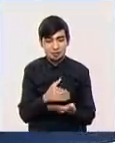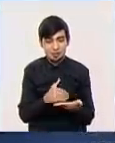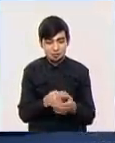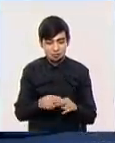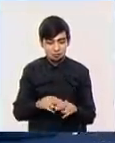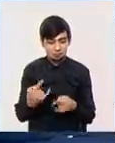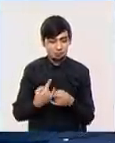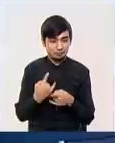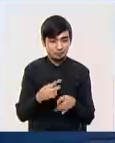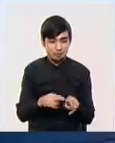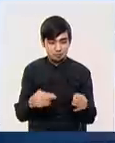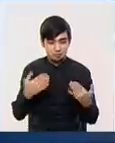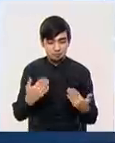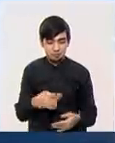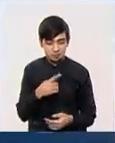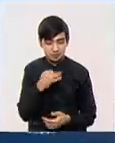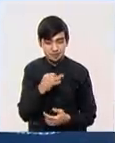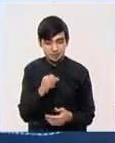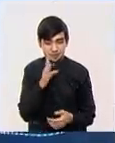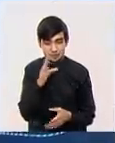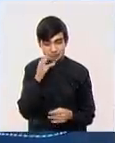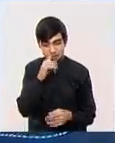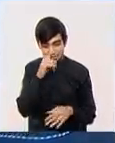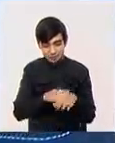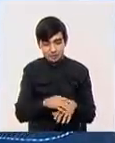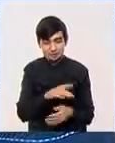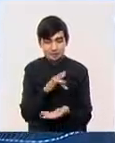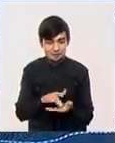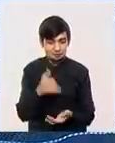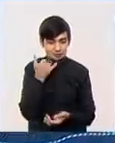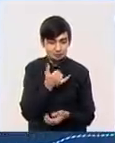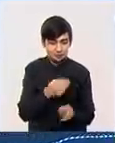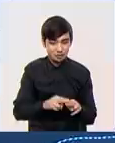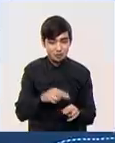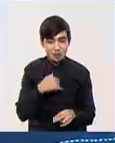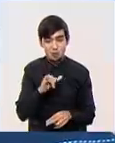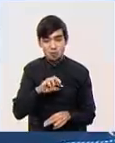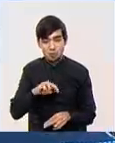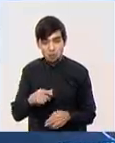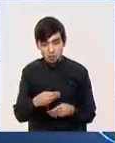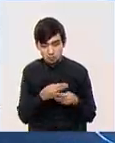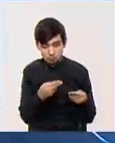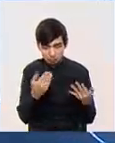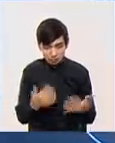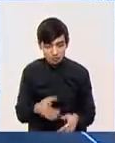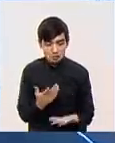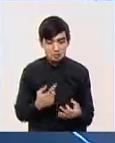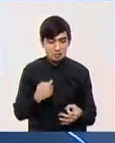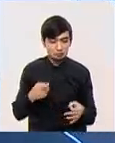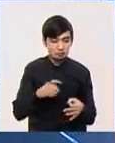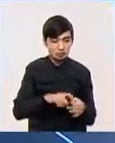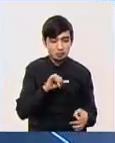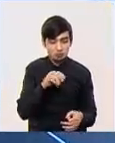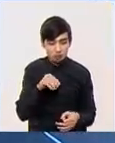қылып бітті дейді. Өйткен аналарға хабарласқан әкімдікпен орталық қызметкерлері біресе көмір бердік, біресе тұрақты тіркеуге қойдық деп